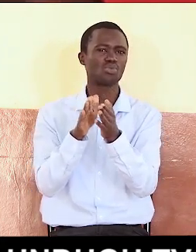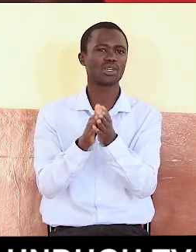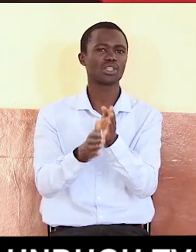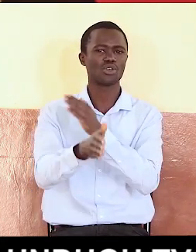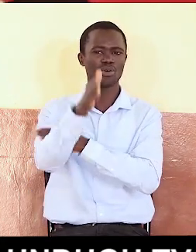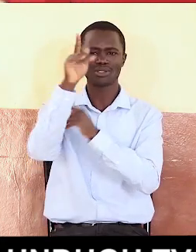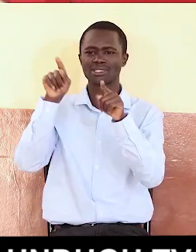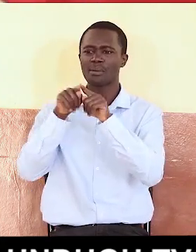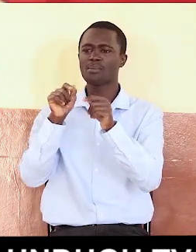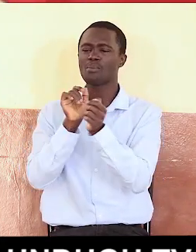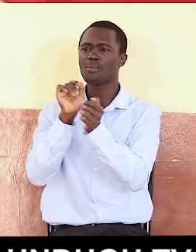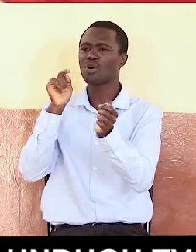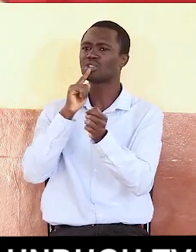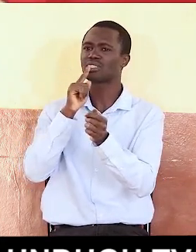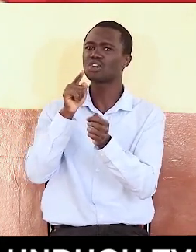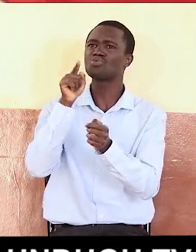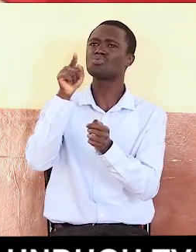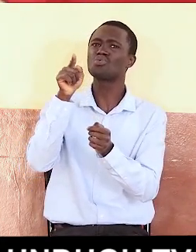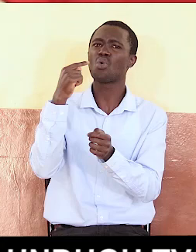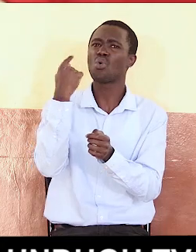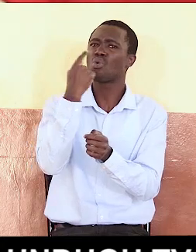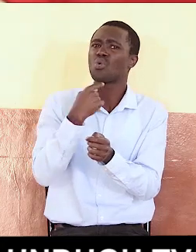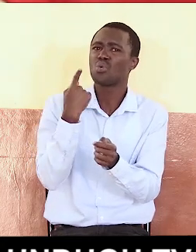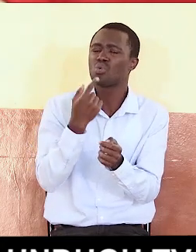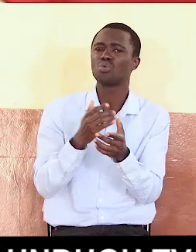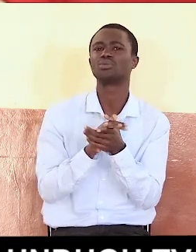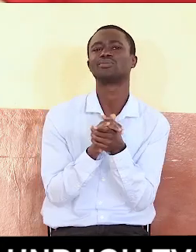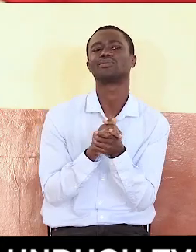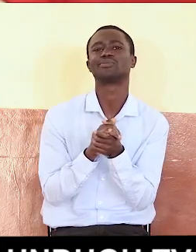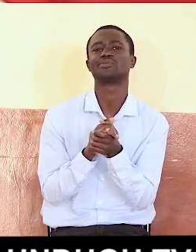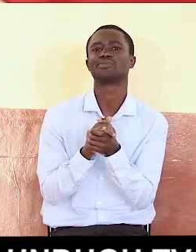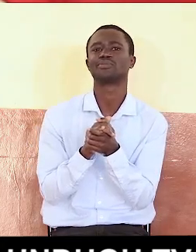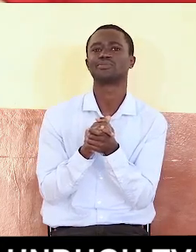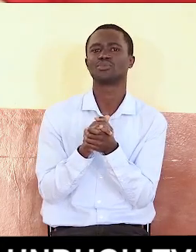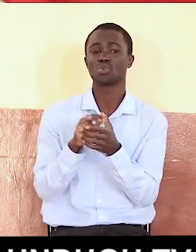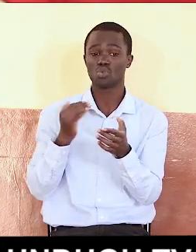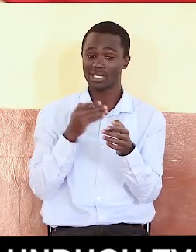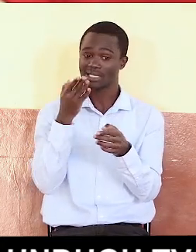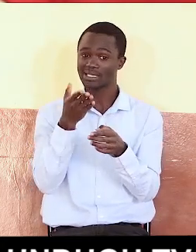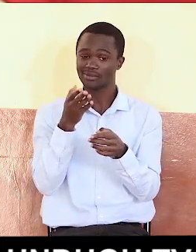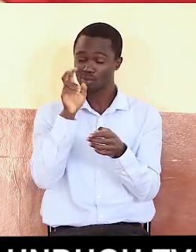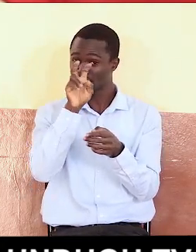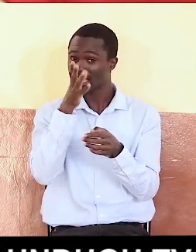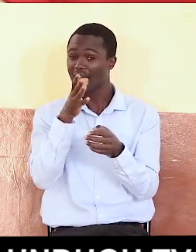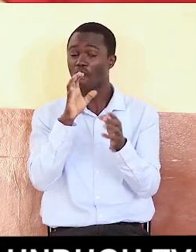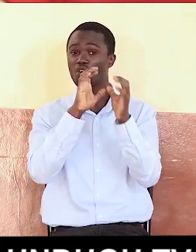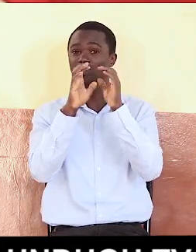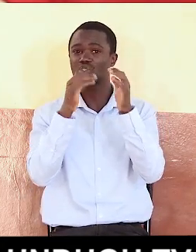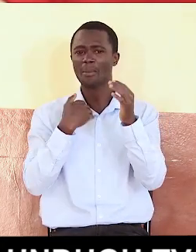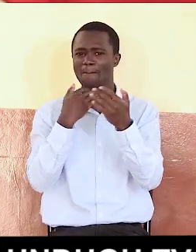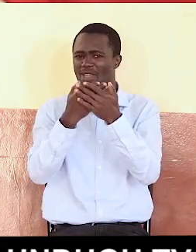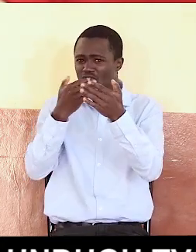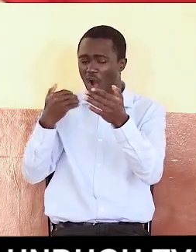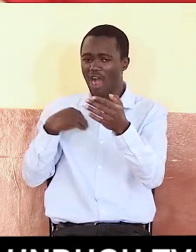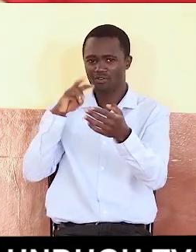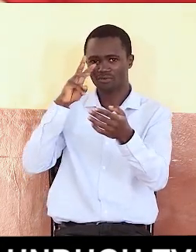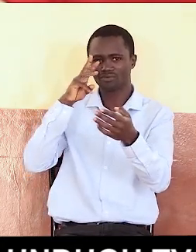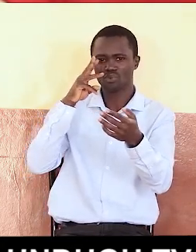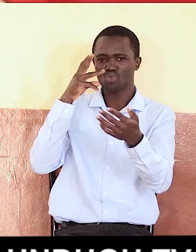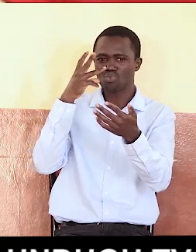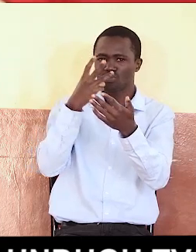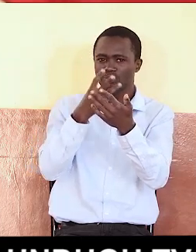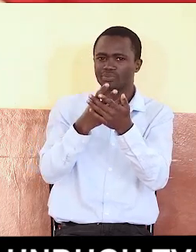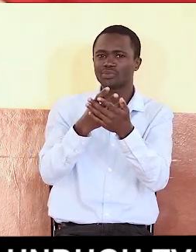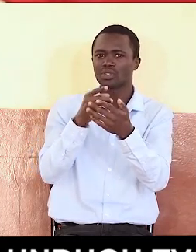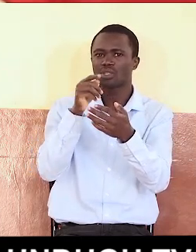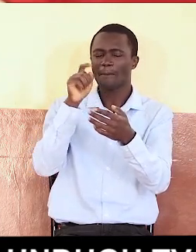wewe unani? Tunaona hii conversation. Kabla huyo kuwa shahidi, ni lazima you have gone through